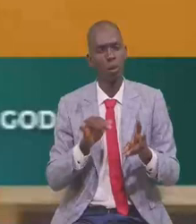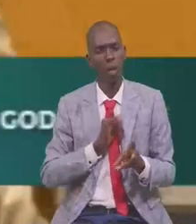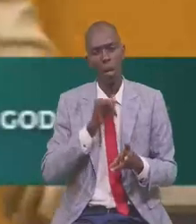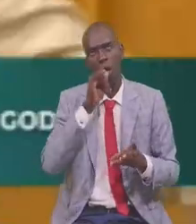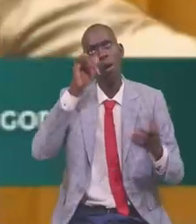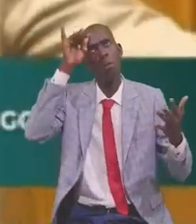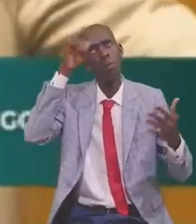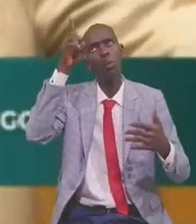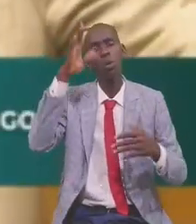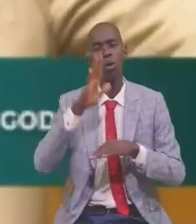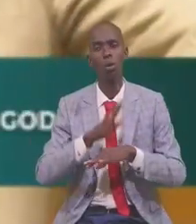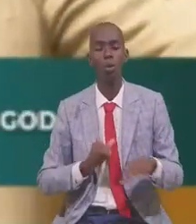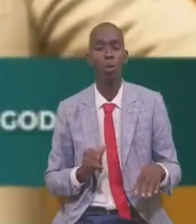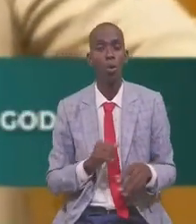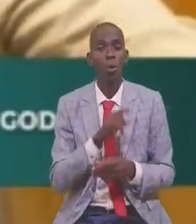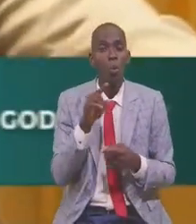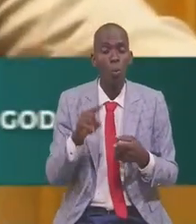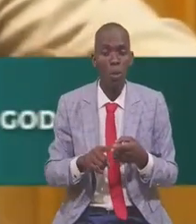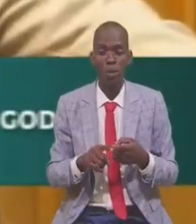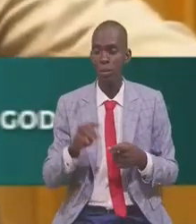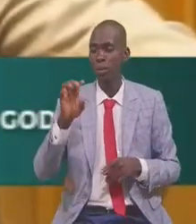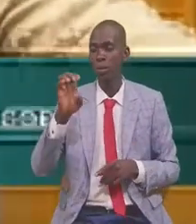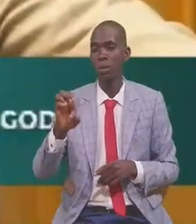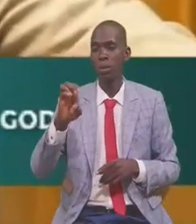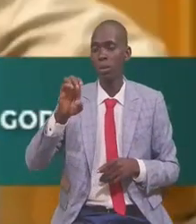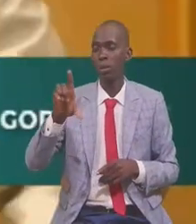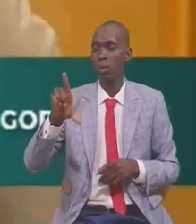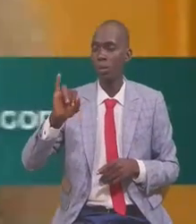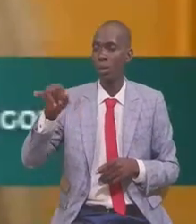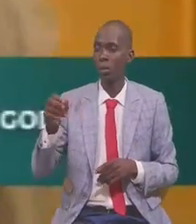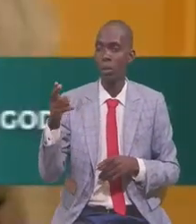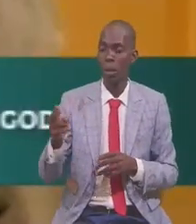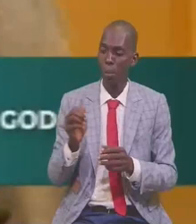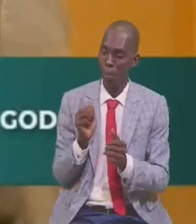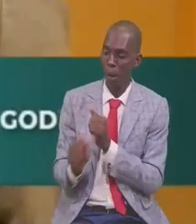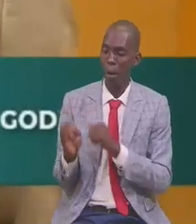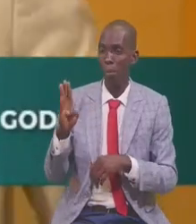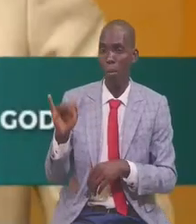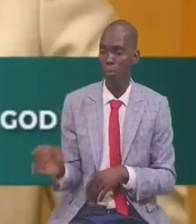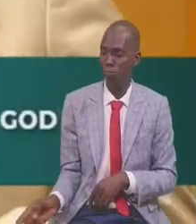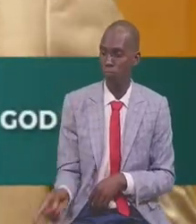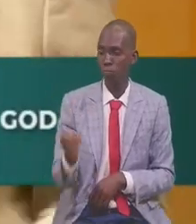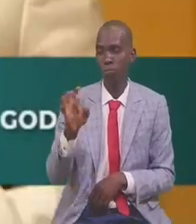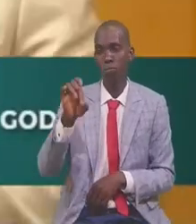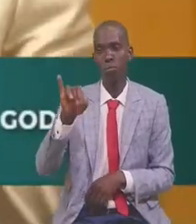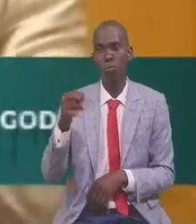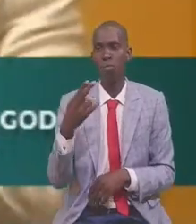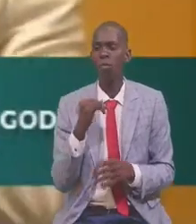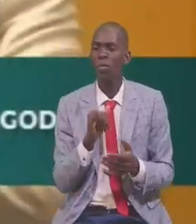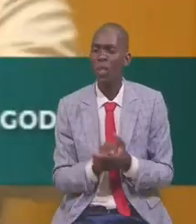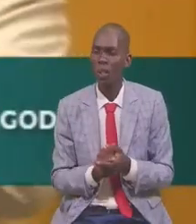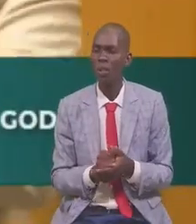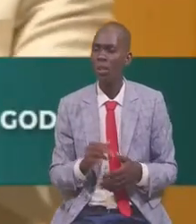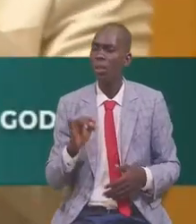à Élisée. Élisée, n'est-ce pas ton nom? Oui, monsieur, c'est moi, Élisée. Ah, j'ai une parole de